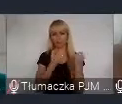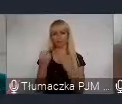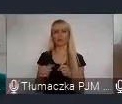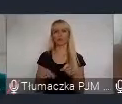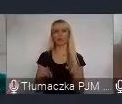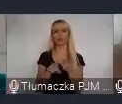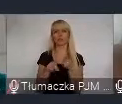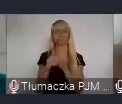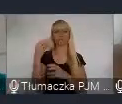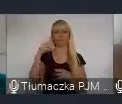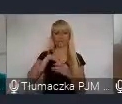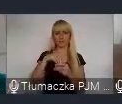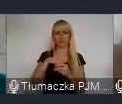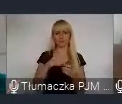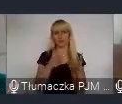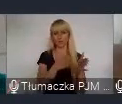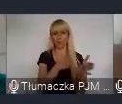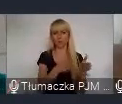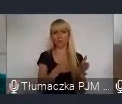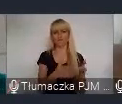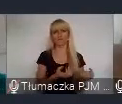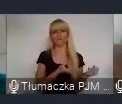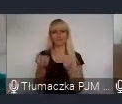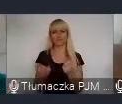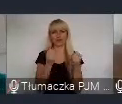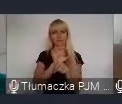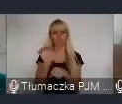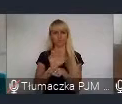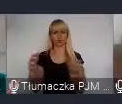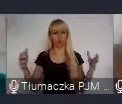wykonywania usług w ramach transportu zbiorowego.